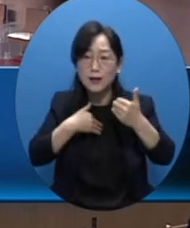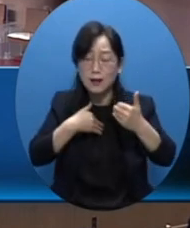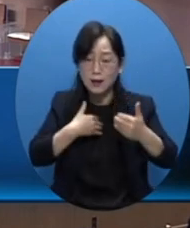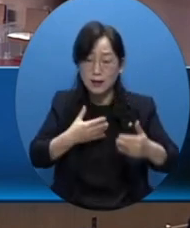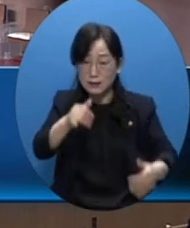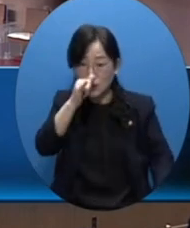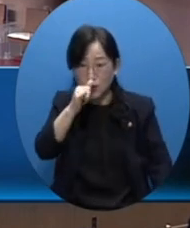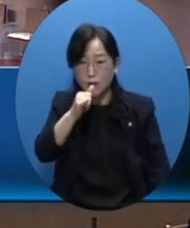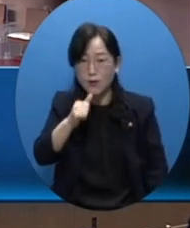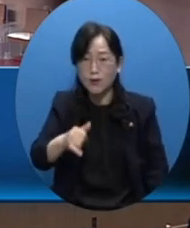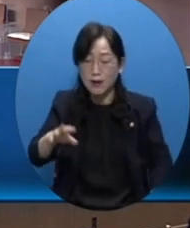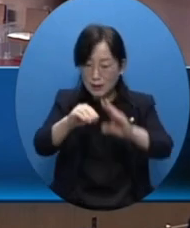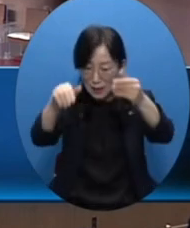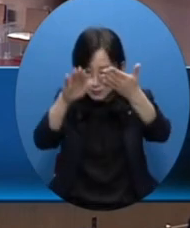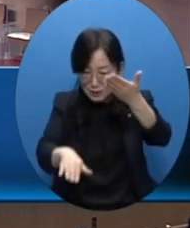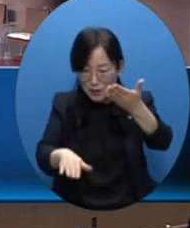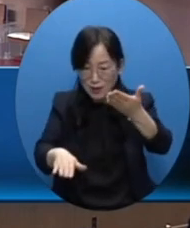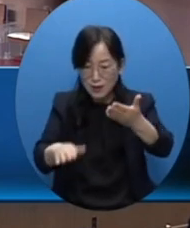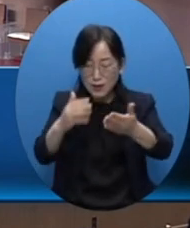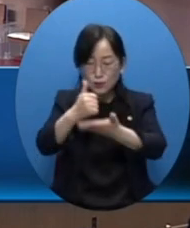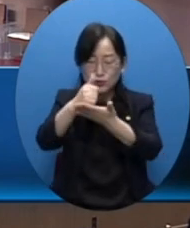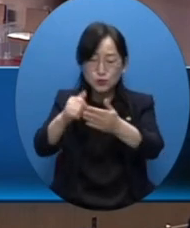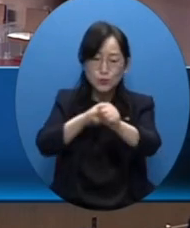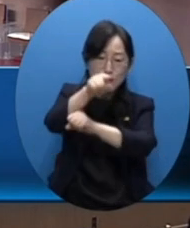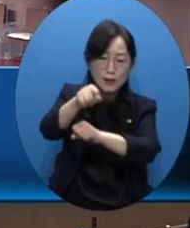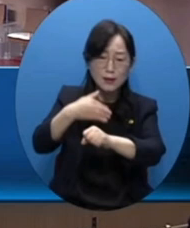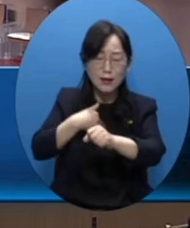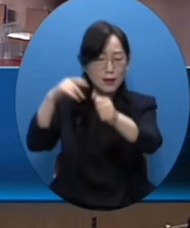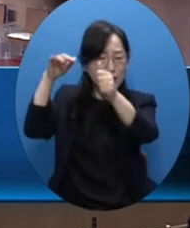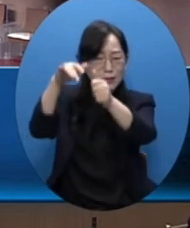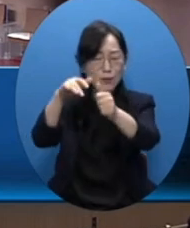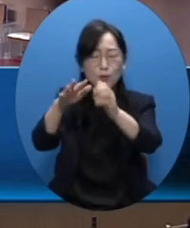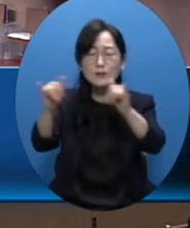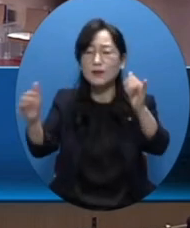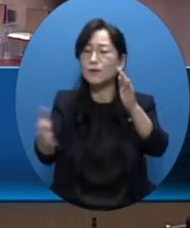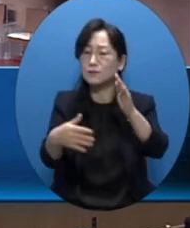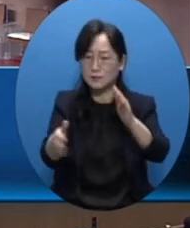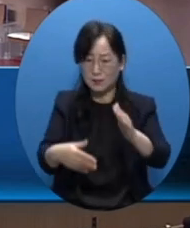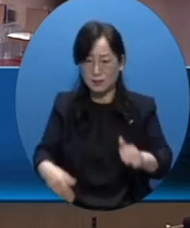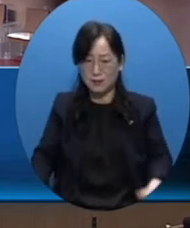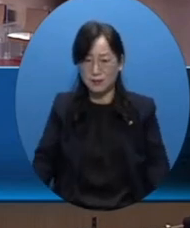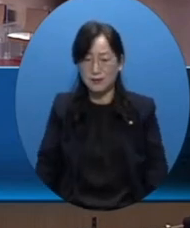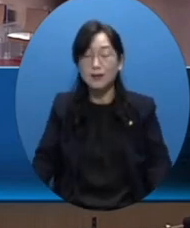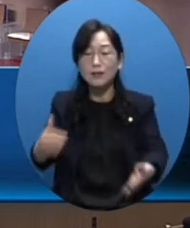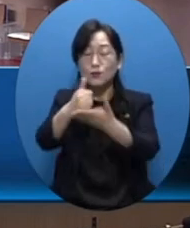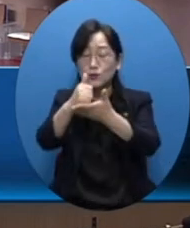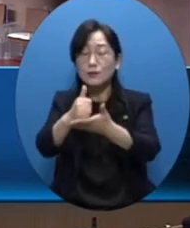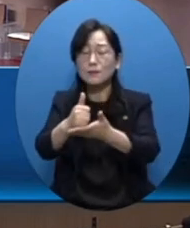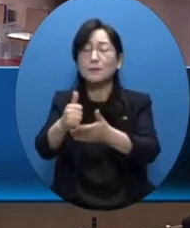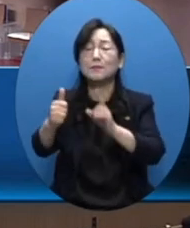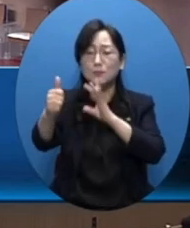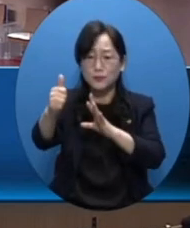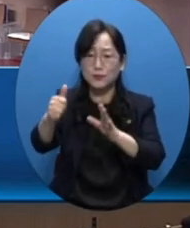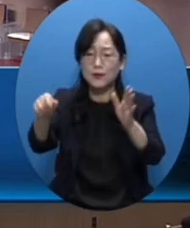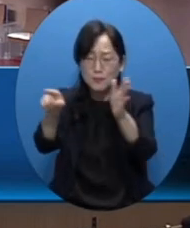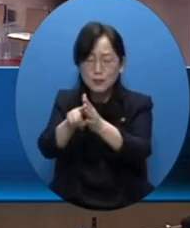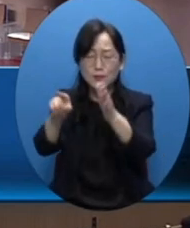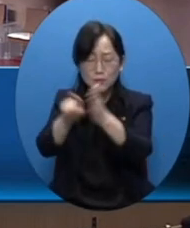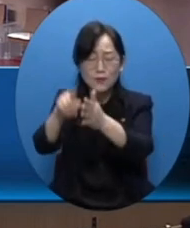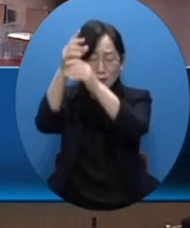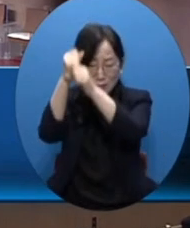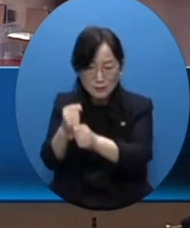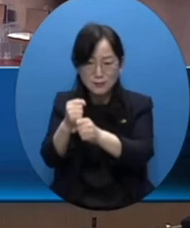어 땅에서는 주 밖에 내가 사모할 이 없나이다 7인 밖에는 내가 믿고 의지하고